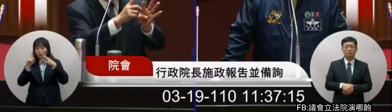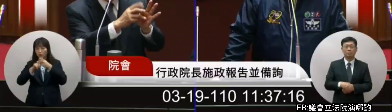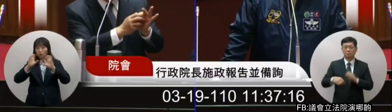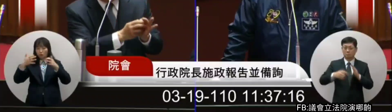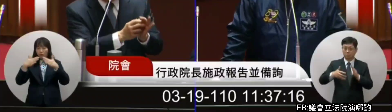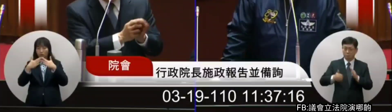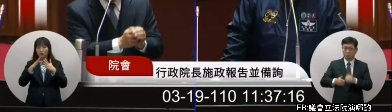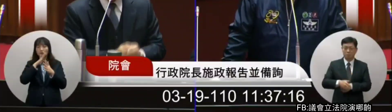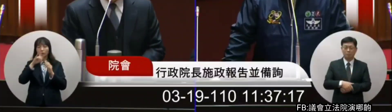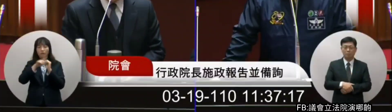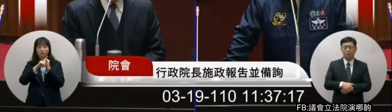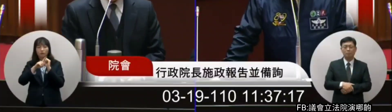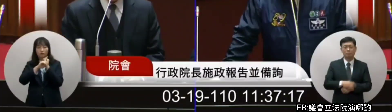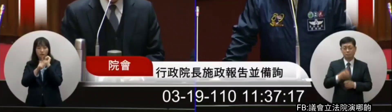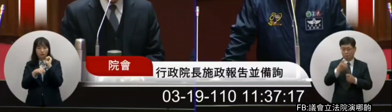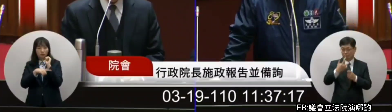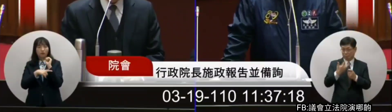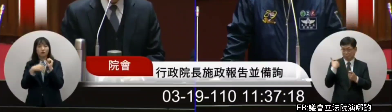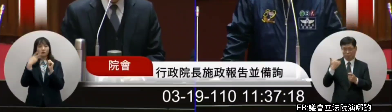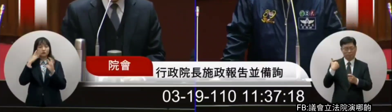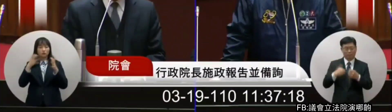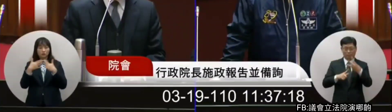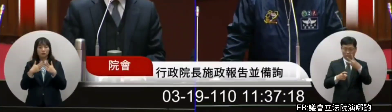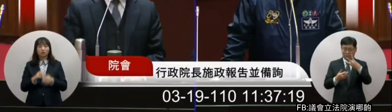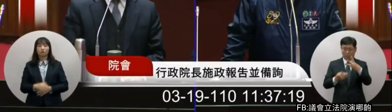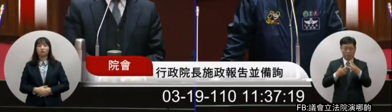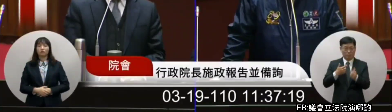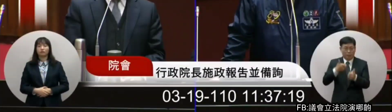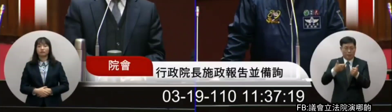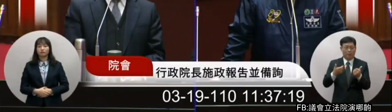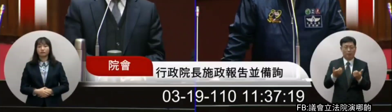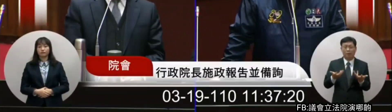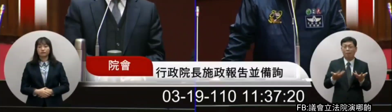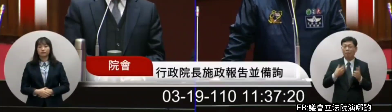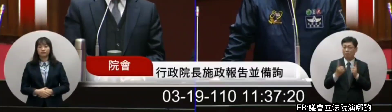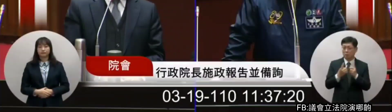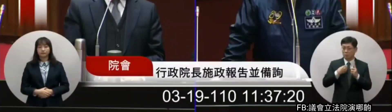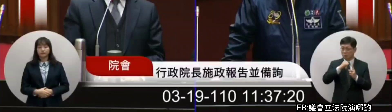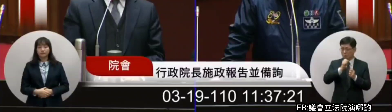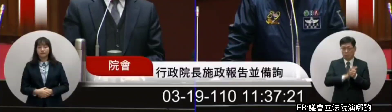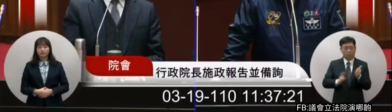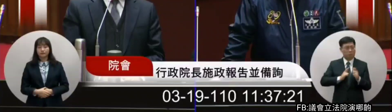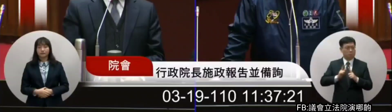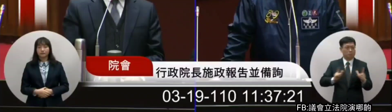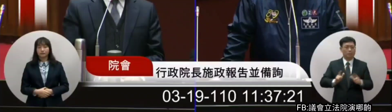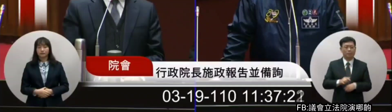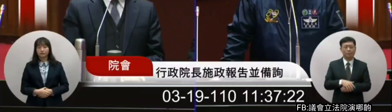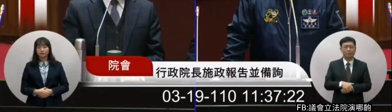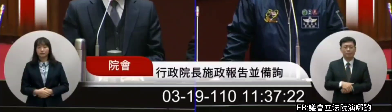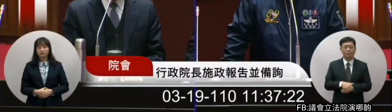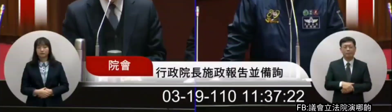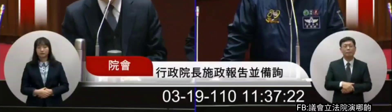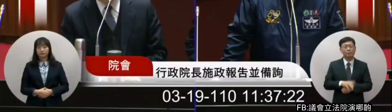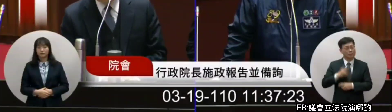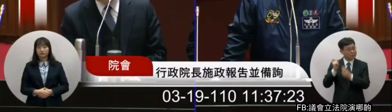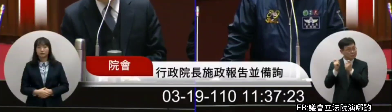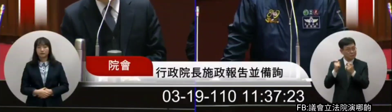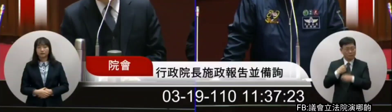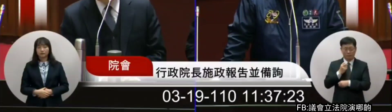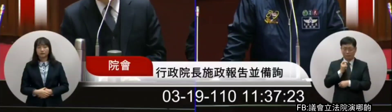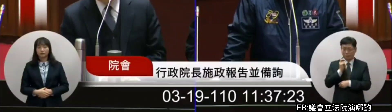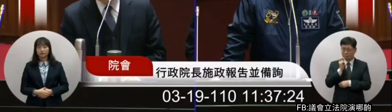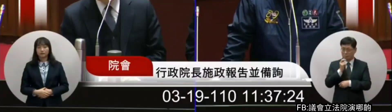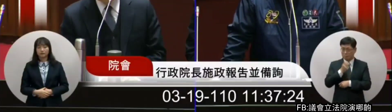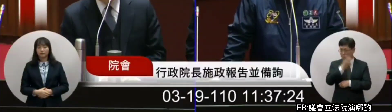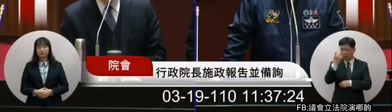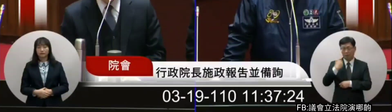家，是法治国家。 17年前的319枪击案，我想当然对台湾影响非常的深啊。那我们最近看到国